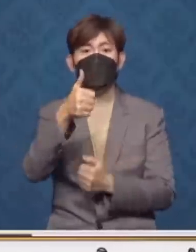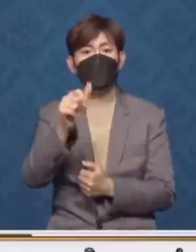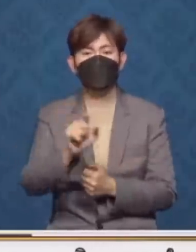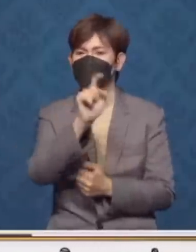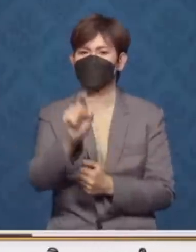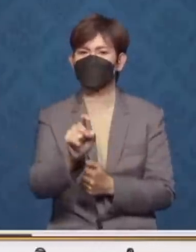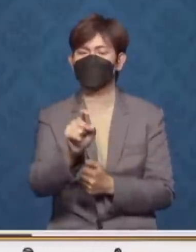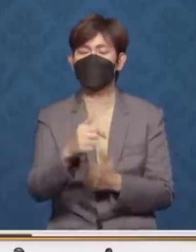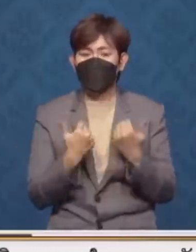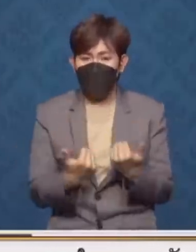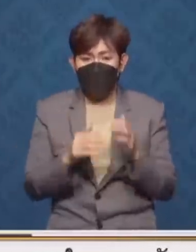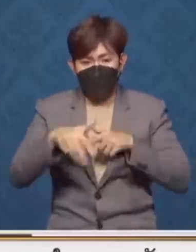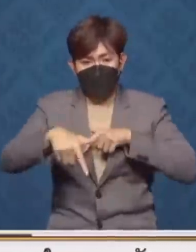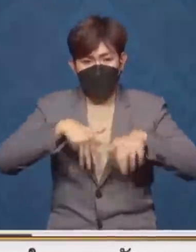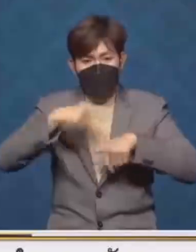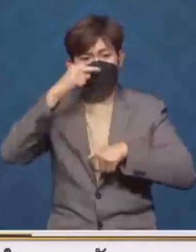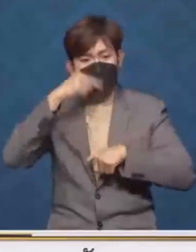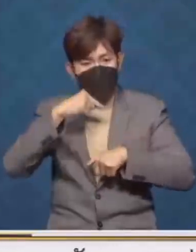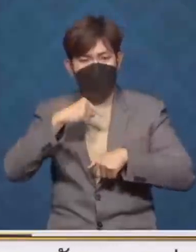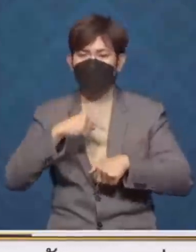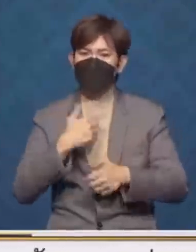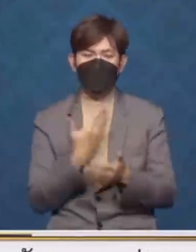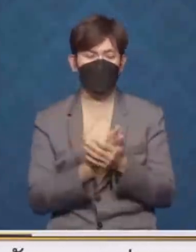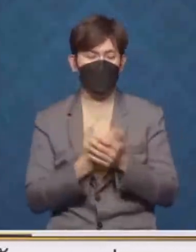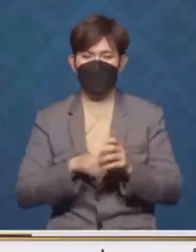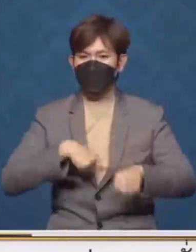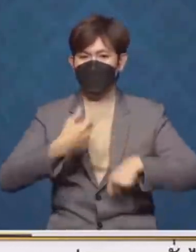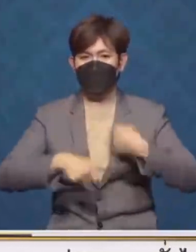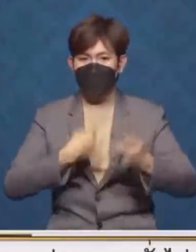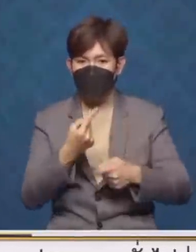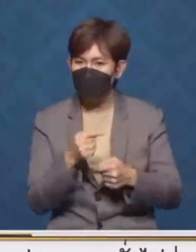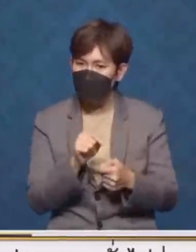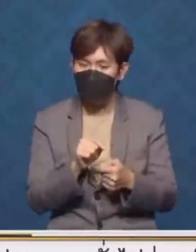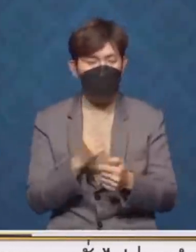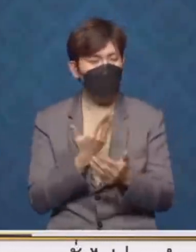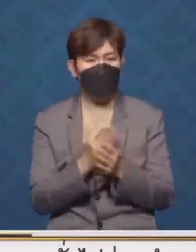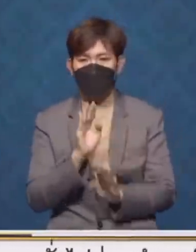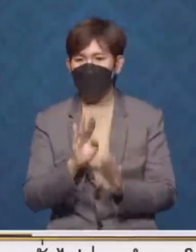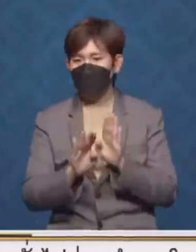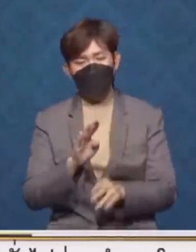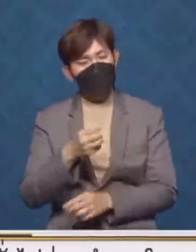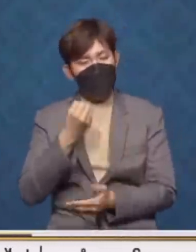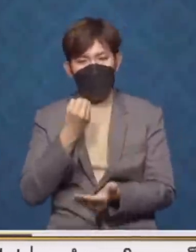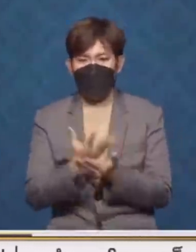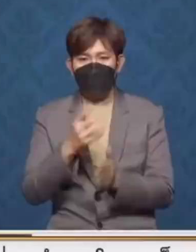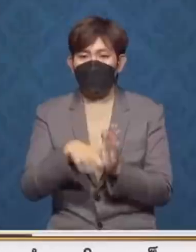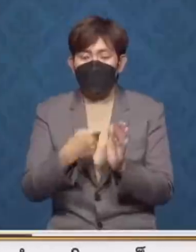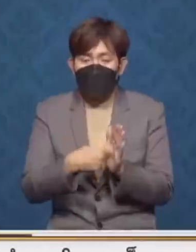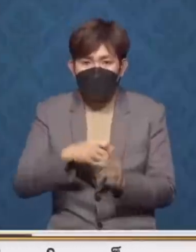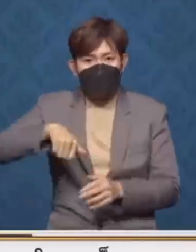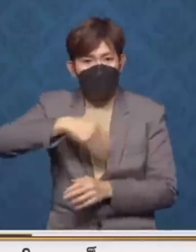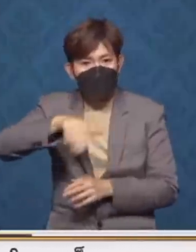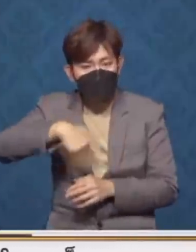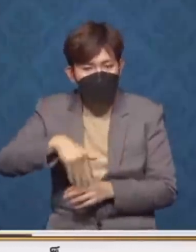ที่คนไทยต้องจ่ายเพื่อให้พลเอกประยุทธ์ได้อยู่ในอำนาจต่อมันมากเกินจะรับได้เพราะราคาที่เราต้องจ่าย